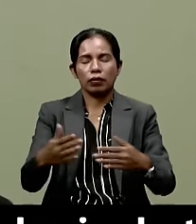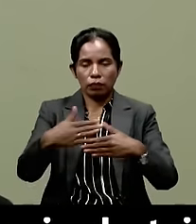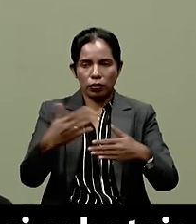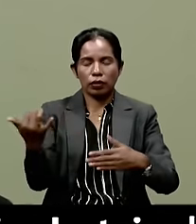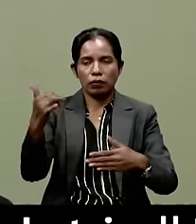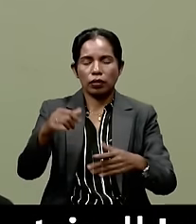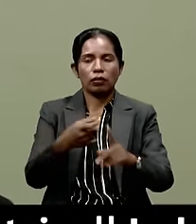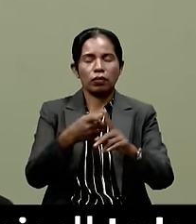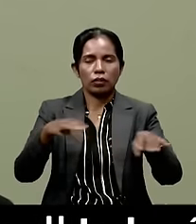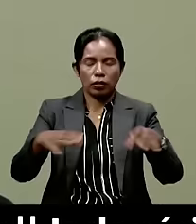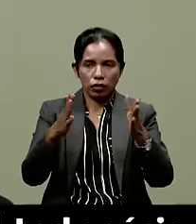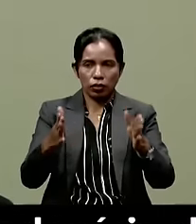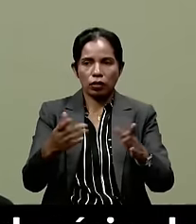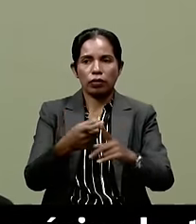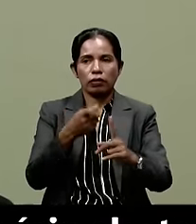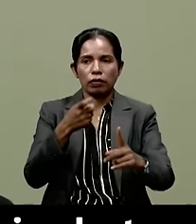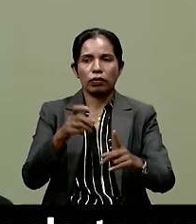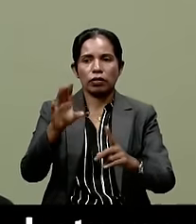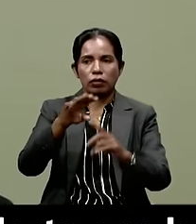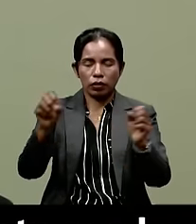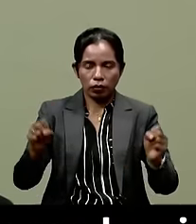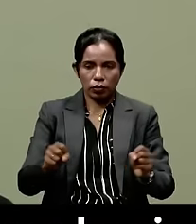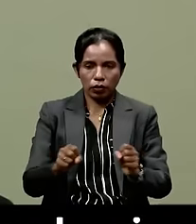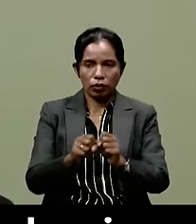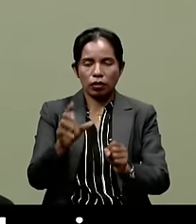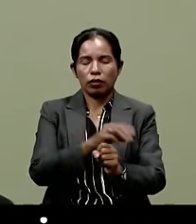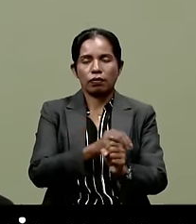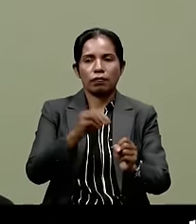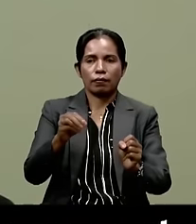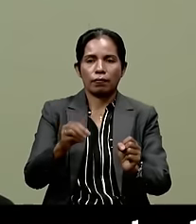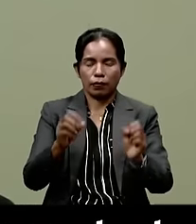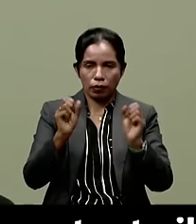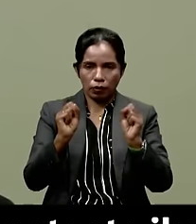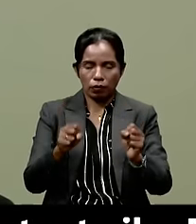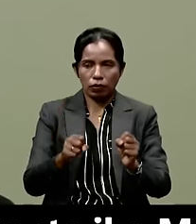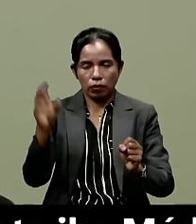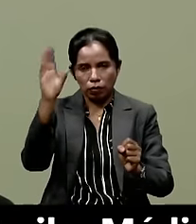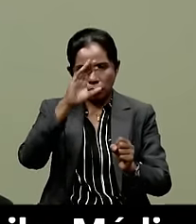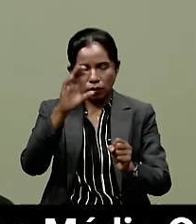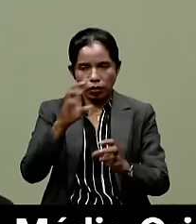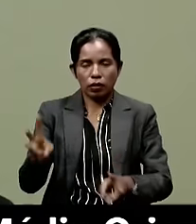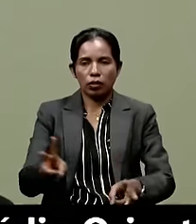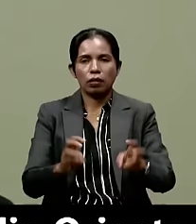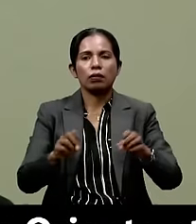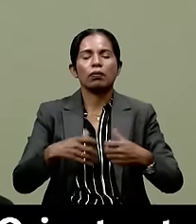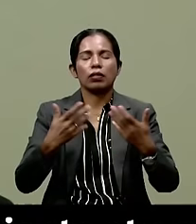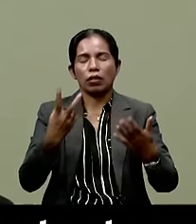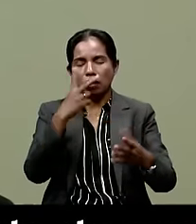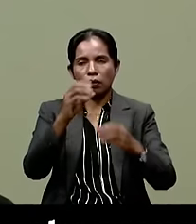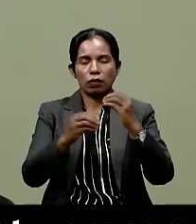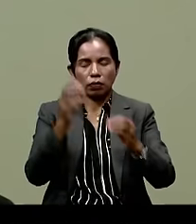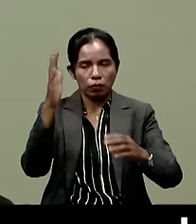husi staff sira ka li husi sepi sikursal ka rejana manazer ori buka dalang in sama ka bele resolve problema